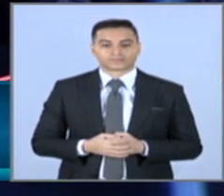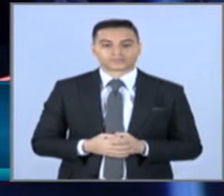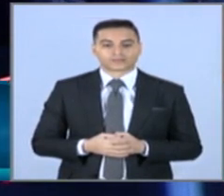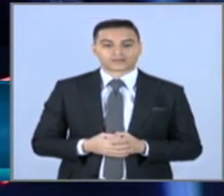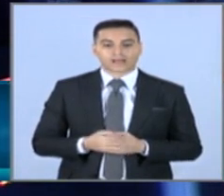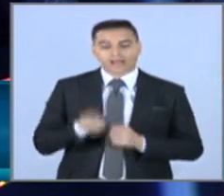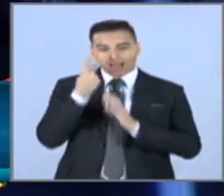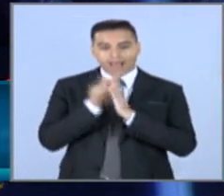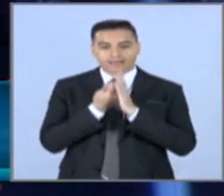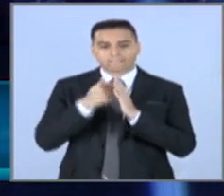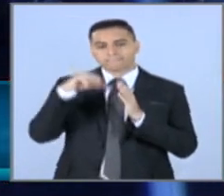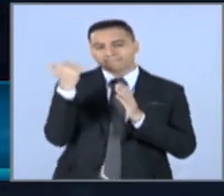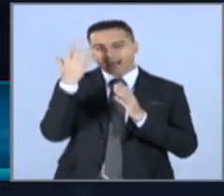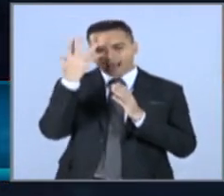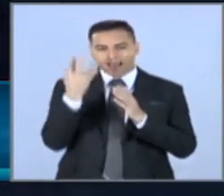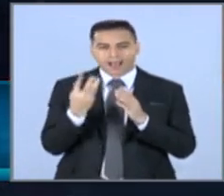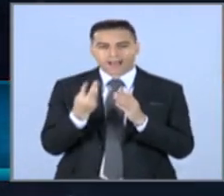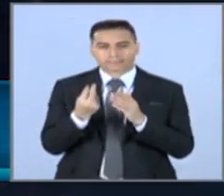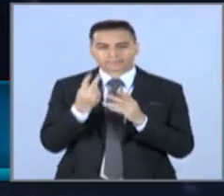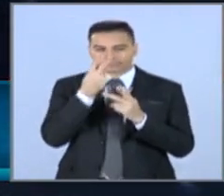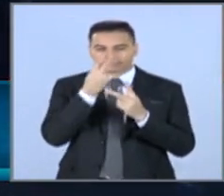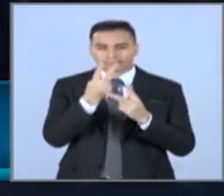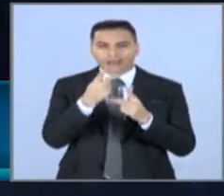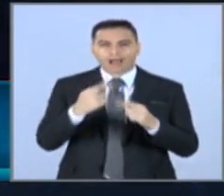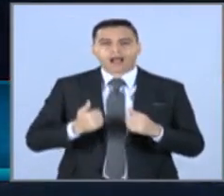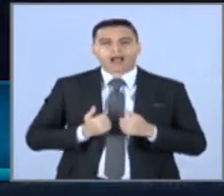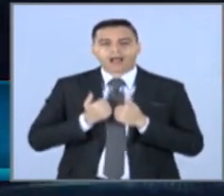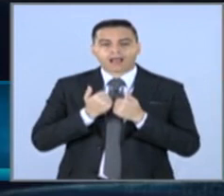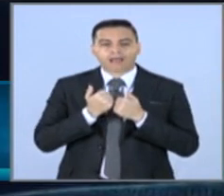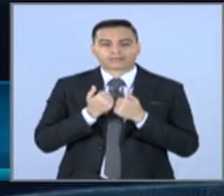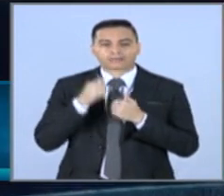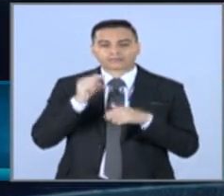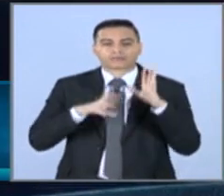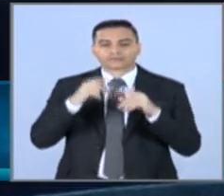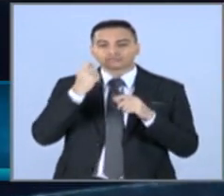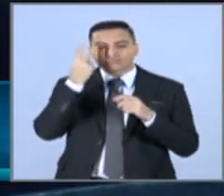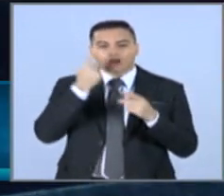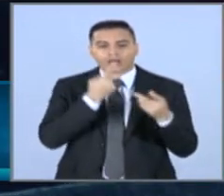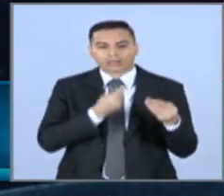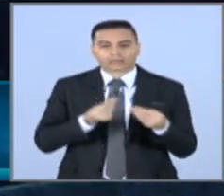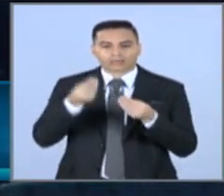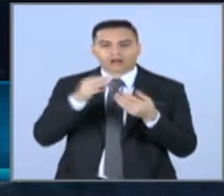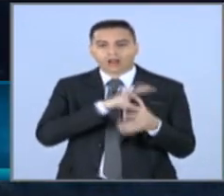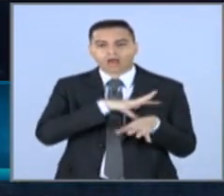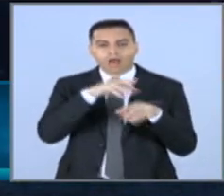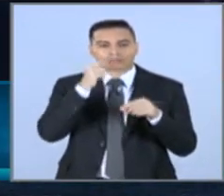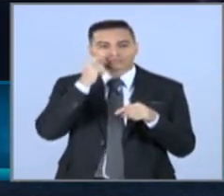أدب. بالأمس قد كانت حياتي، هي قصيدة لشاعر تونسي راحل، فمن